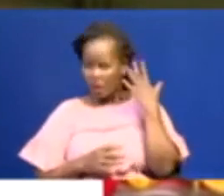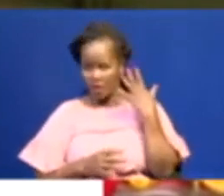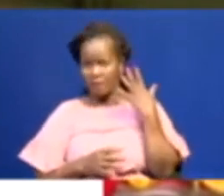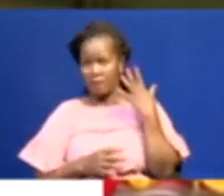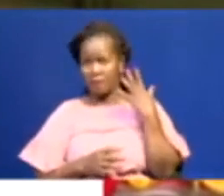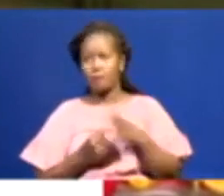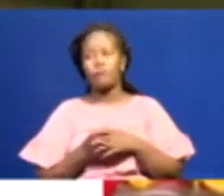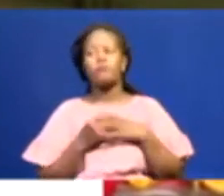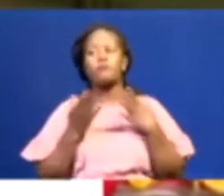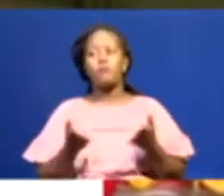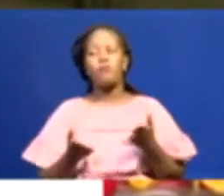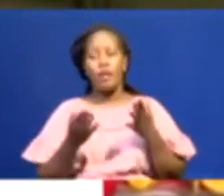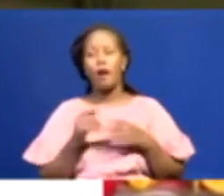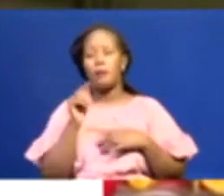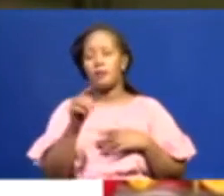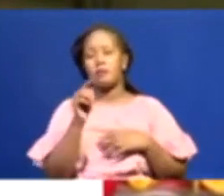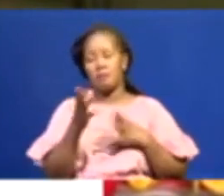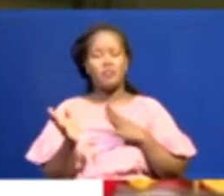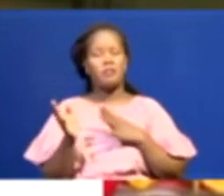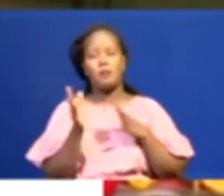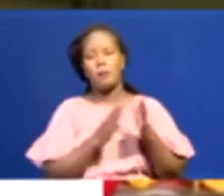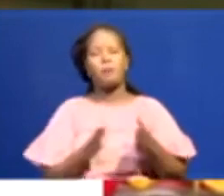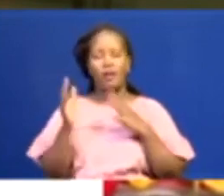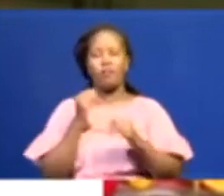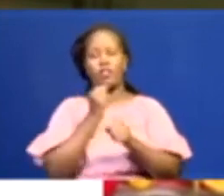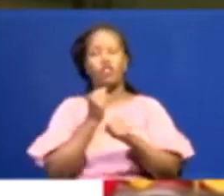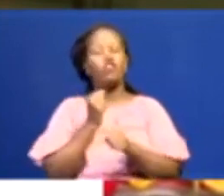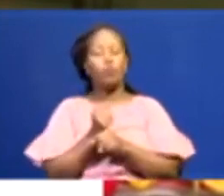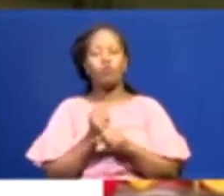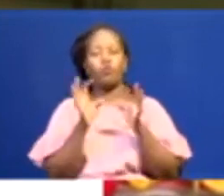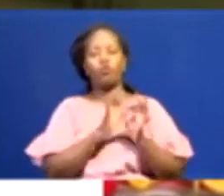So harakati hiyo tutafanya tukiwa pamoja.